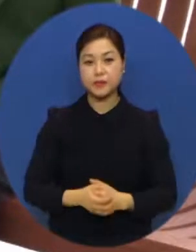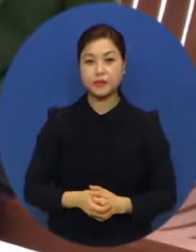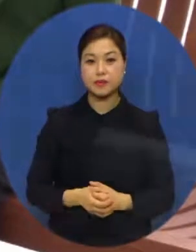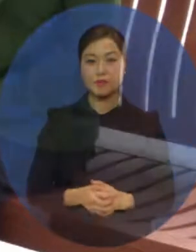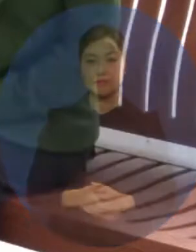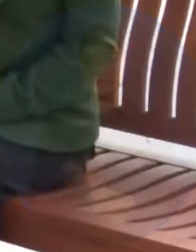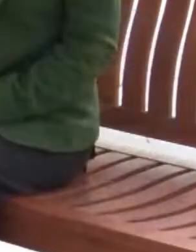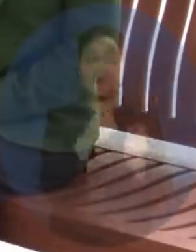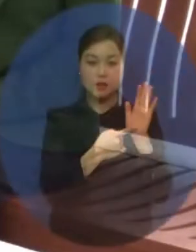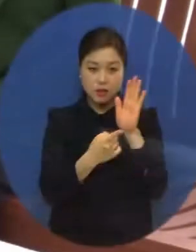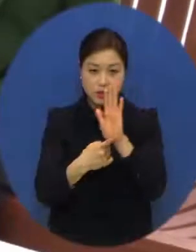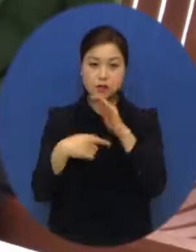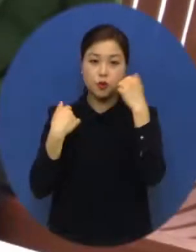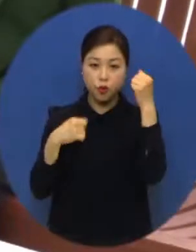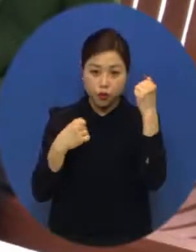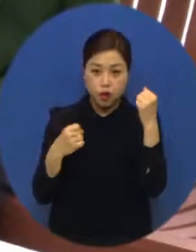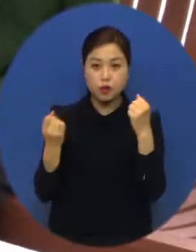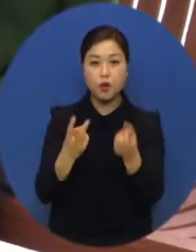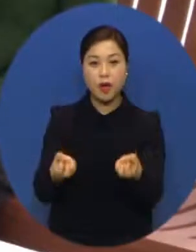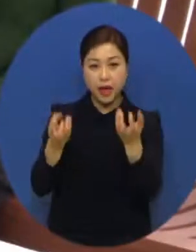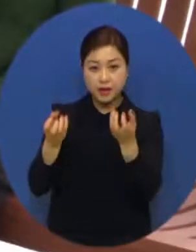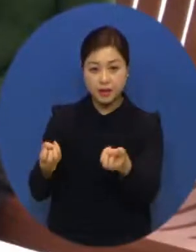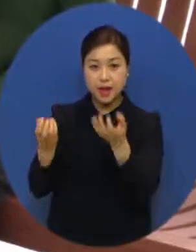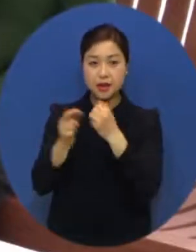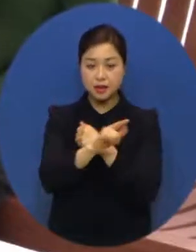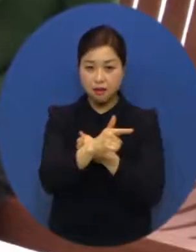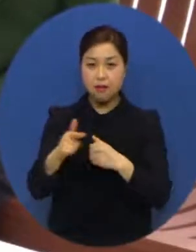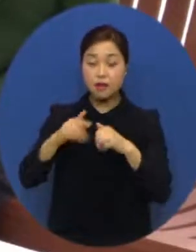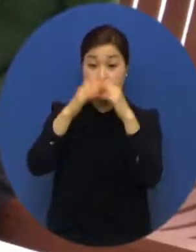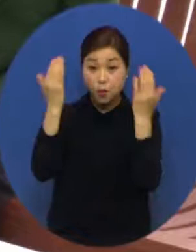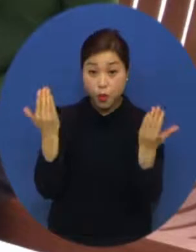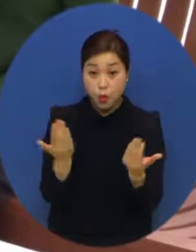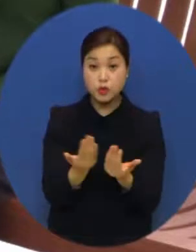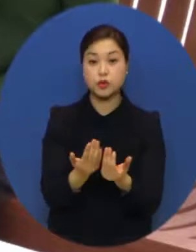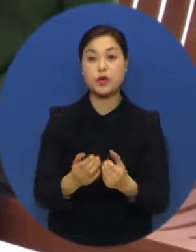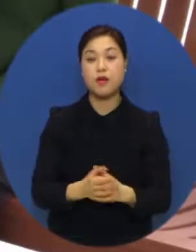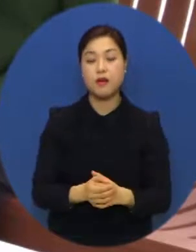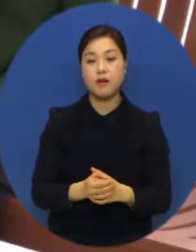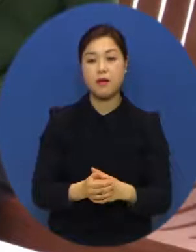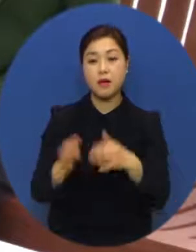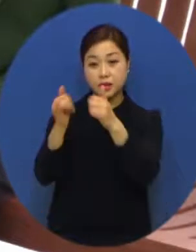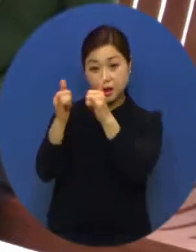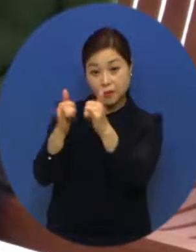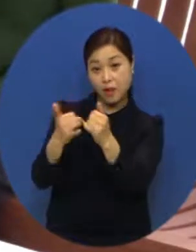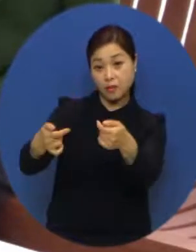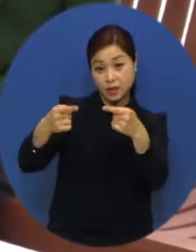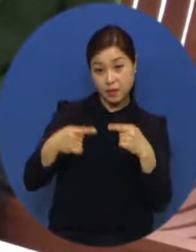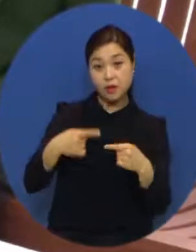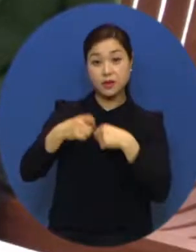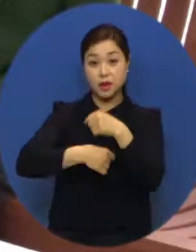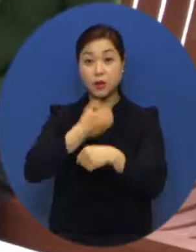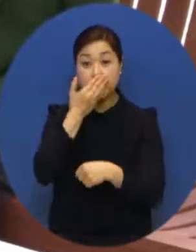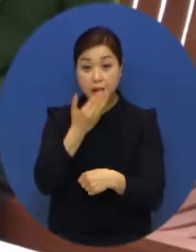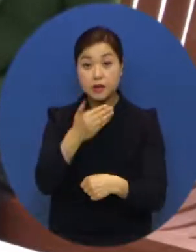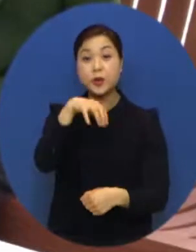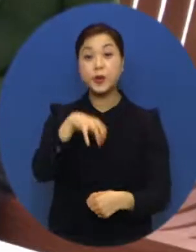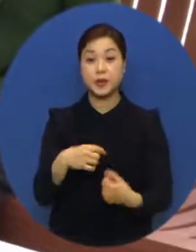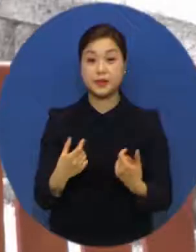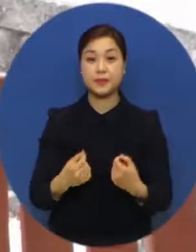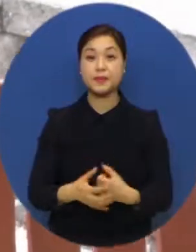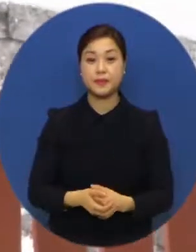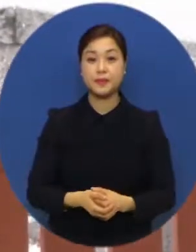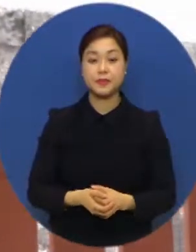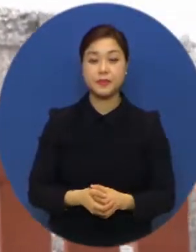뭐 전시, 공연, 행사 모든 것들이 어우러지는, 시민과 함께 어우러지는 그런 공간이라고 볼 수 있겠네요.